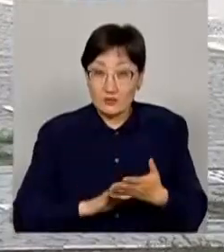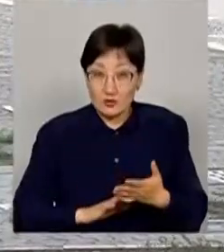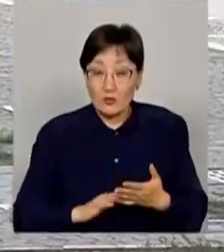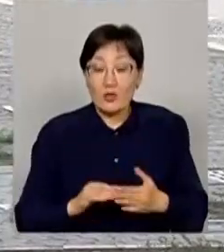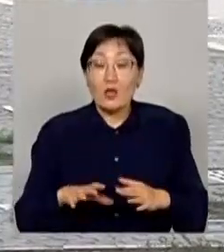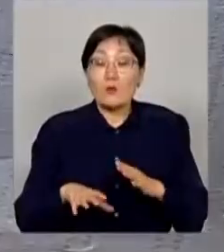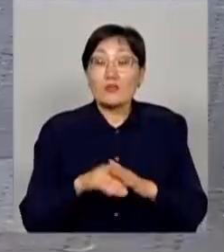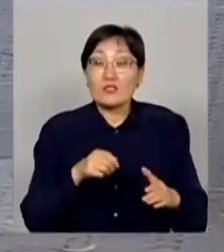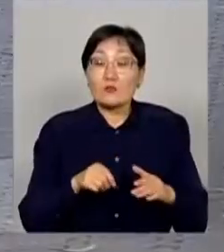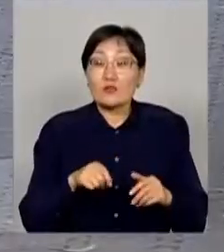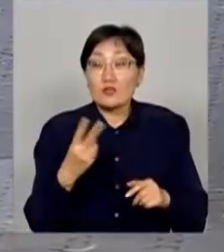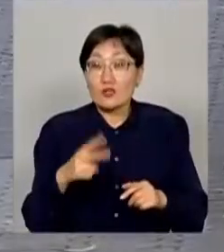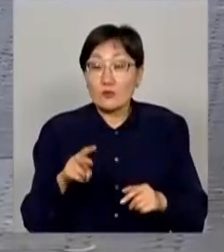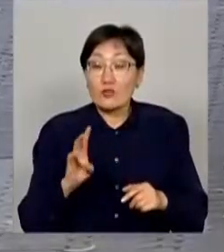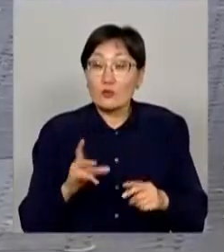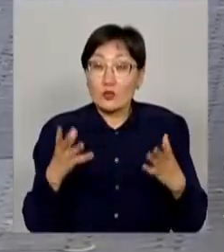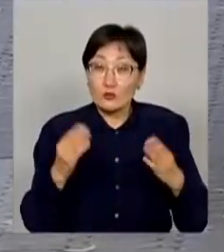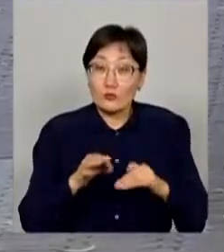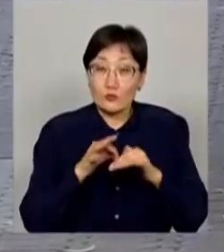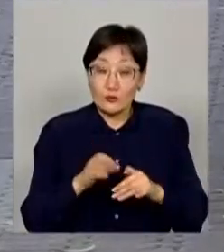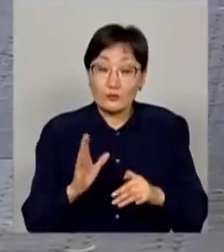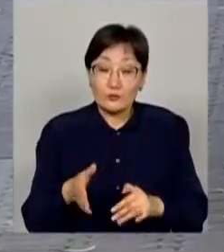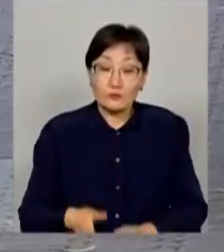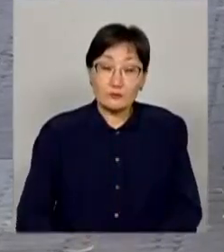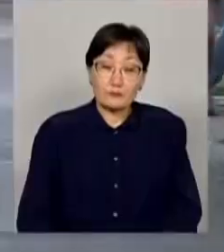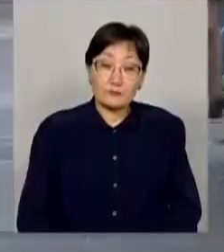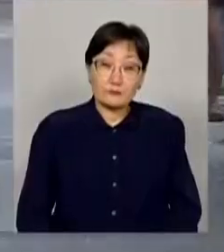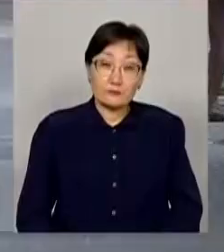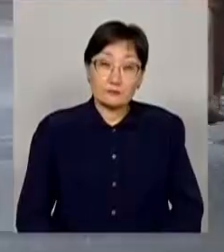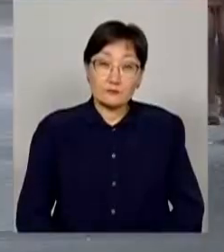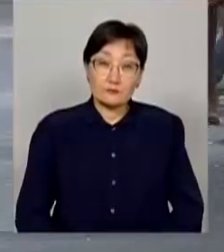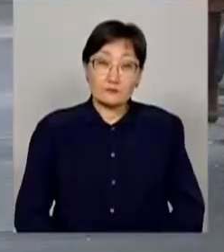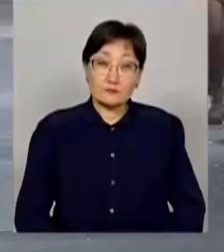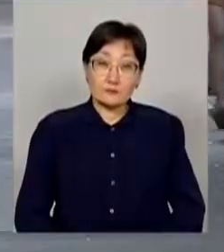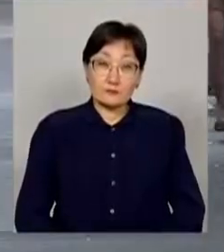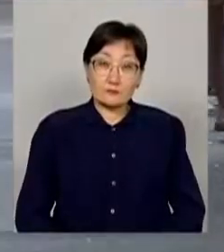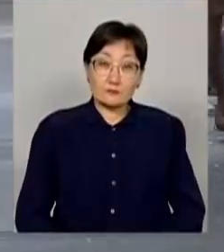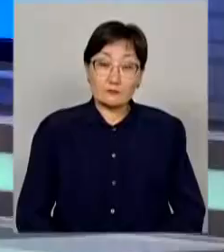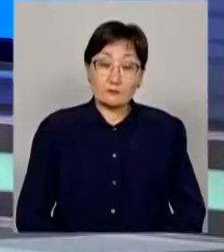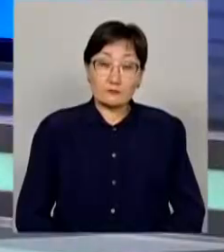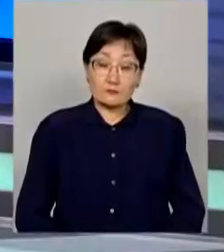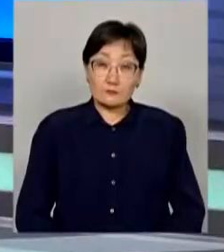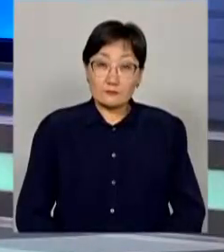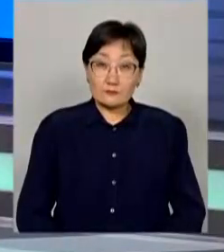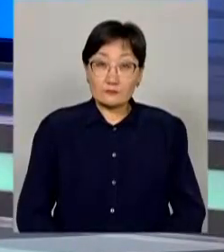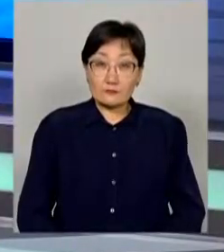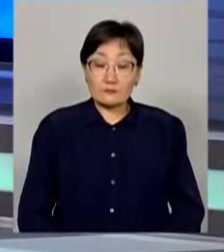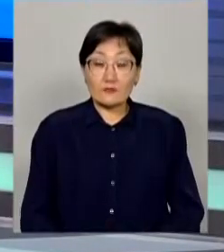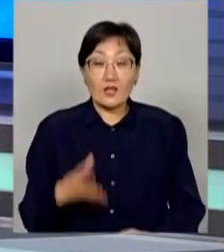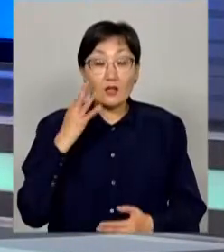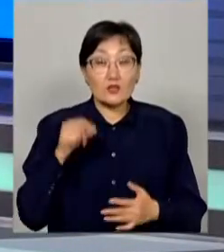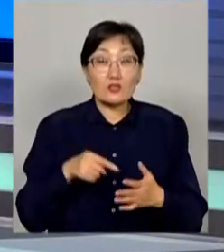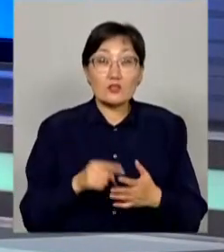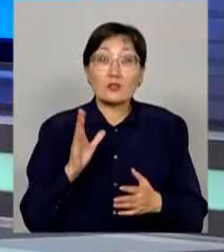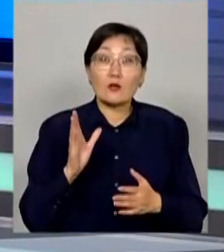ел президентінің сайлауы 20 қарашада өтеді. Мадина Оқас, Мақсат Күнібек, Алматы телеарнасы. Ал Алматыда